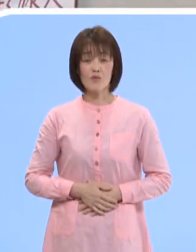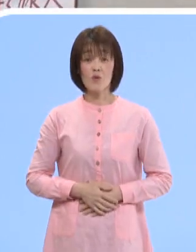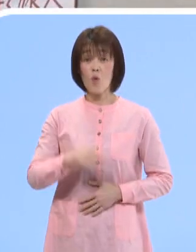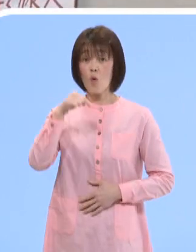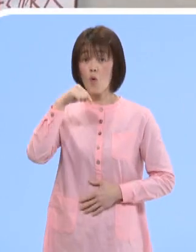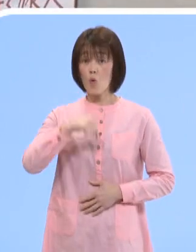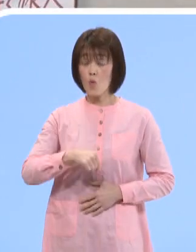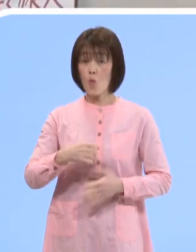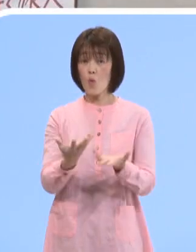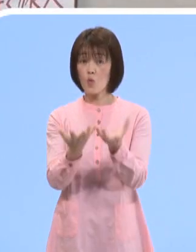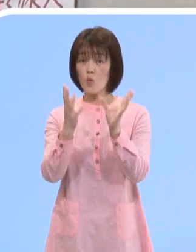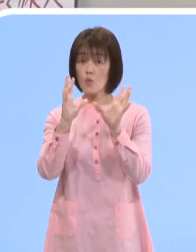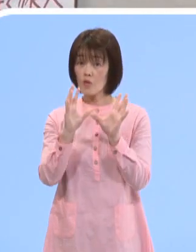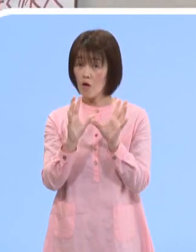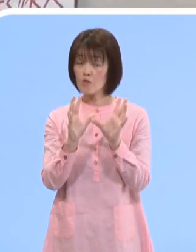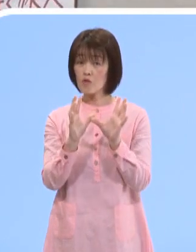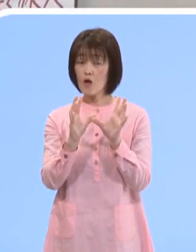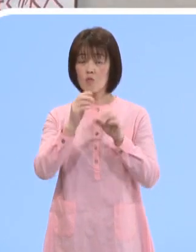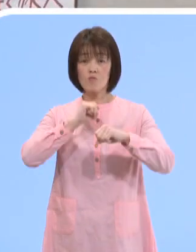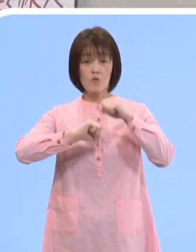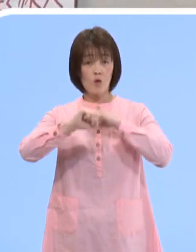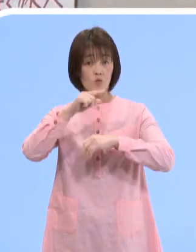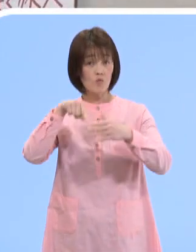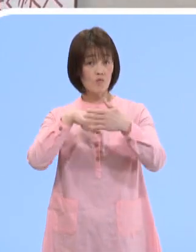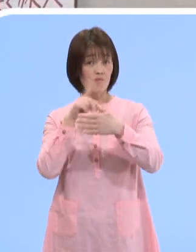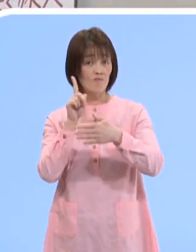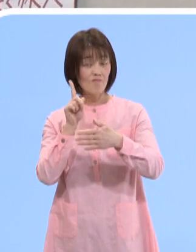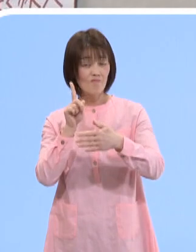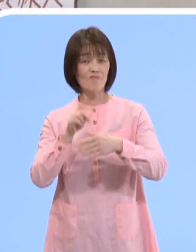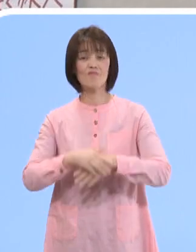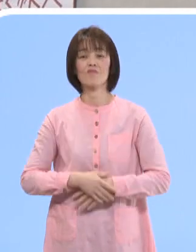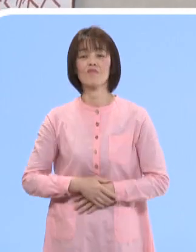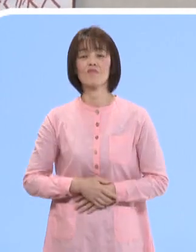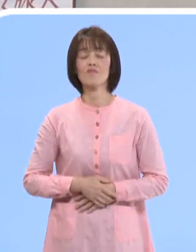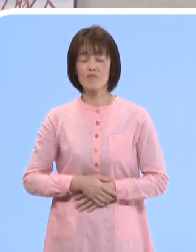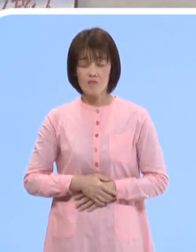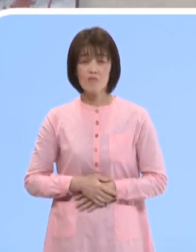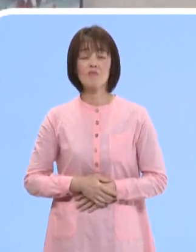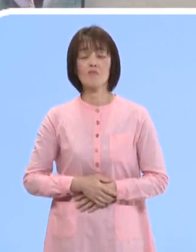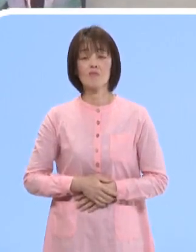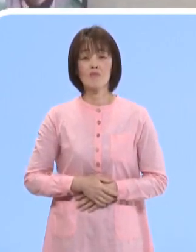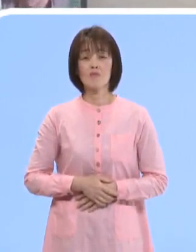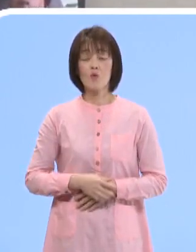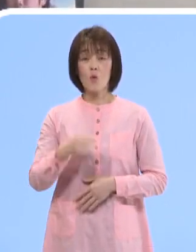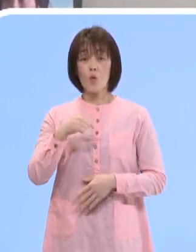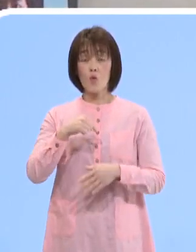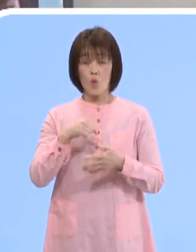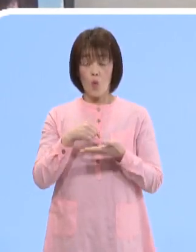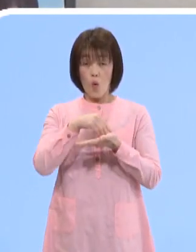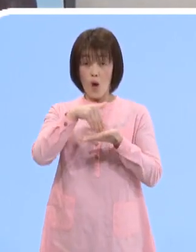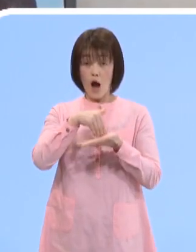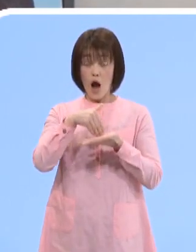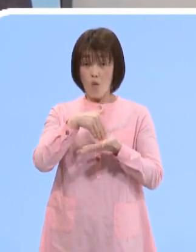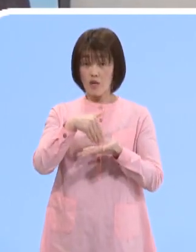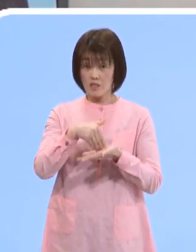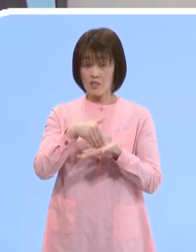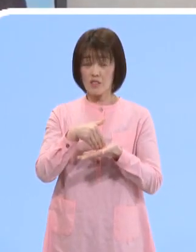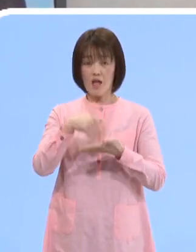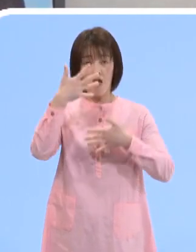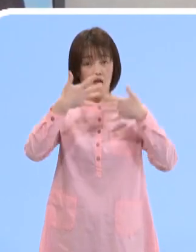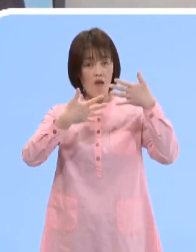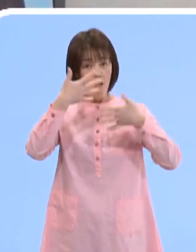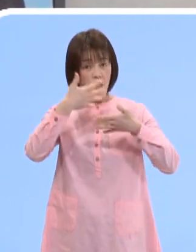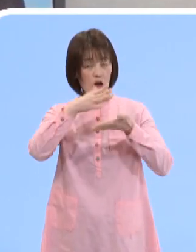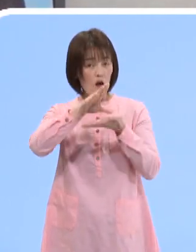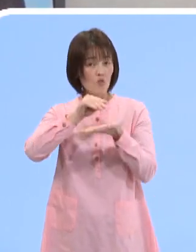淡路島フィルムオフィスというのはどういう活動をされてるんでしょうか。 そうですね、主に、淡路島でですね、